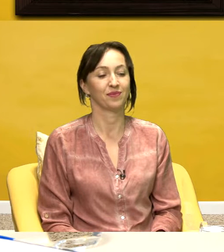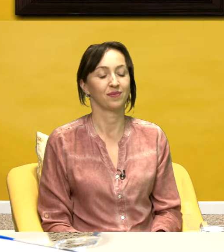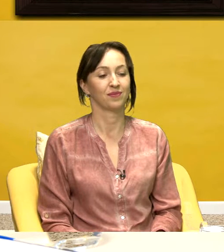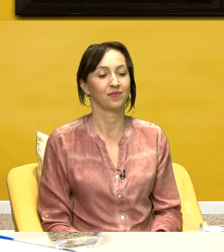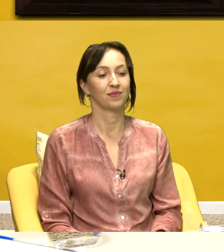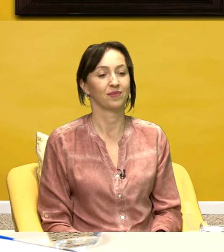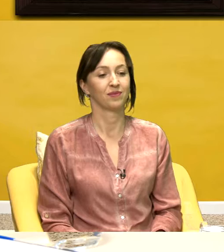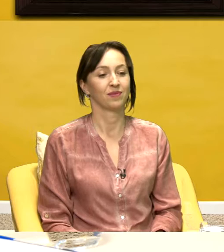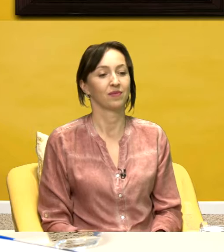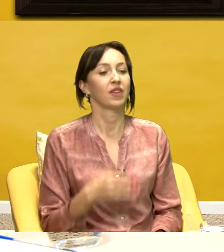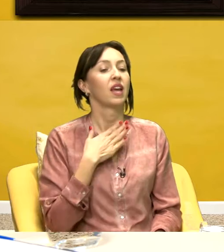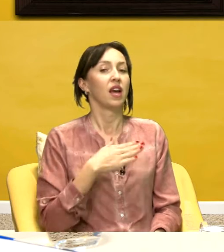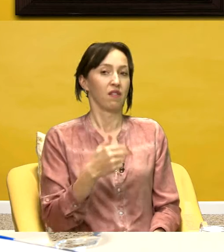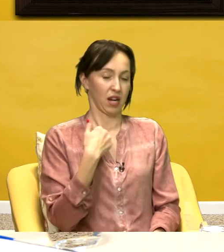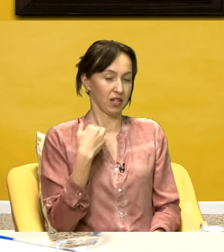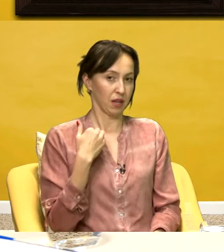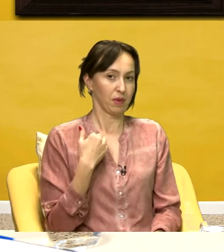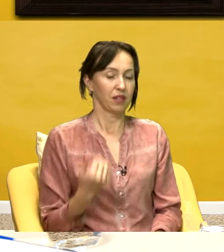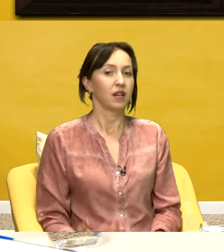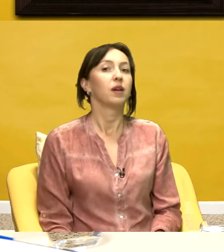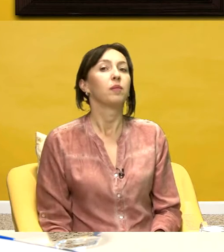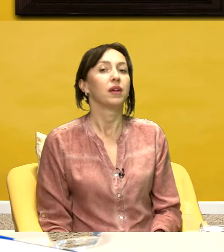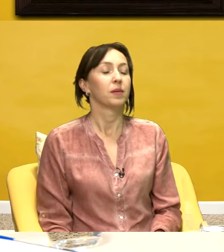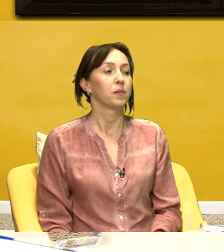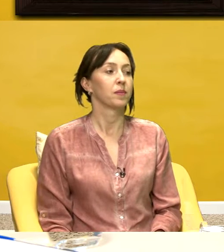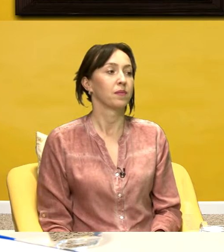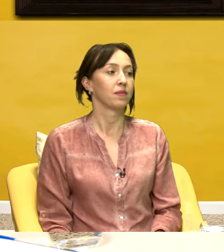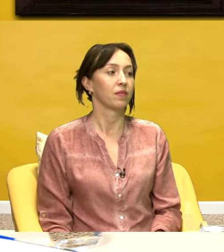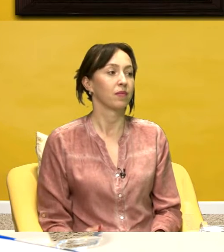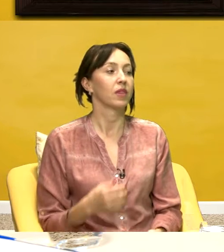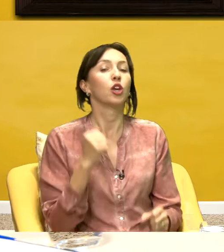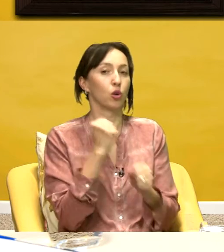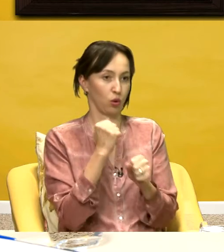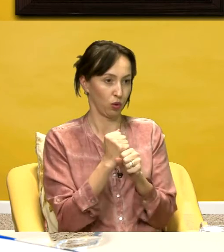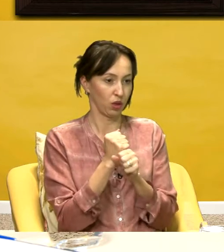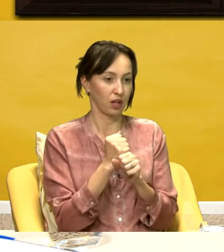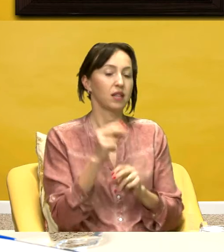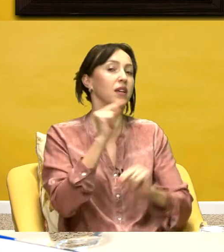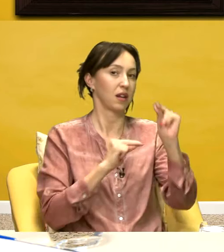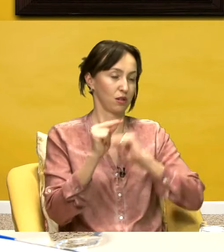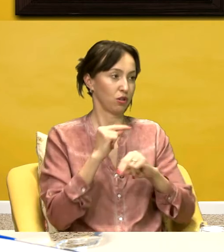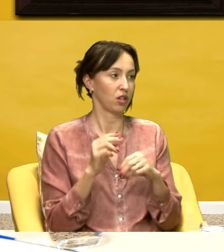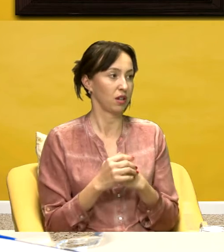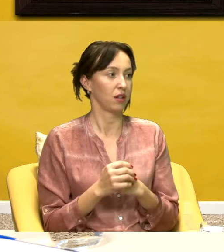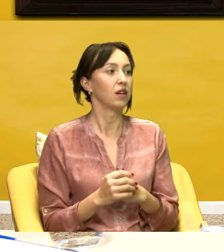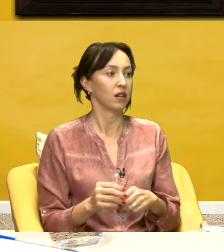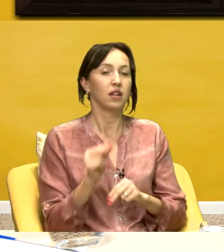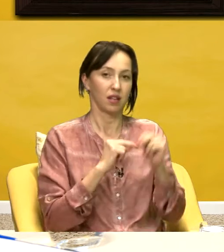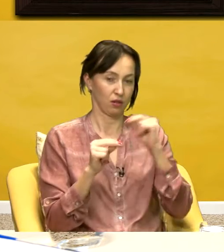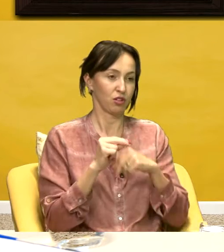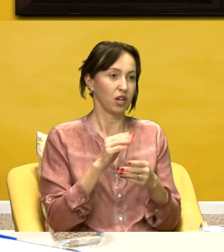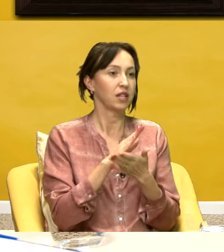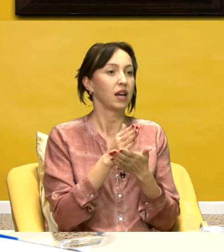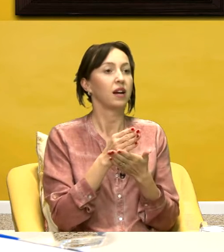Monica, spune-ne, te rog frumos, tu lucrezi în Asociația Națională a Surzilor pe filiala Alba Iulia,